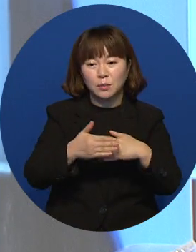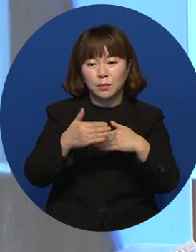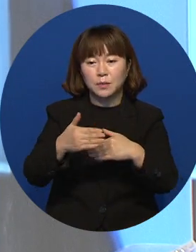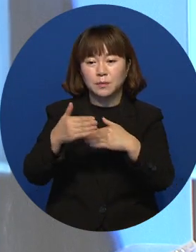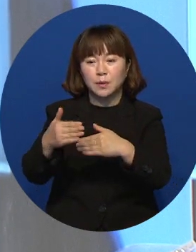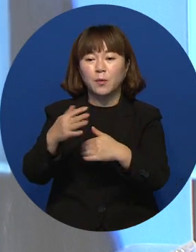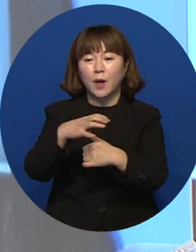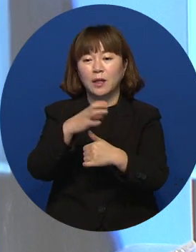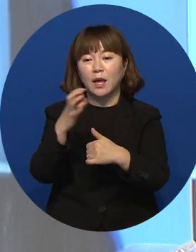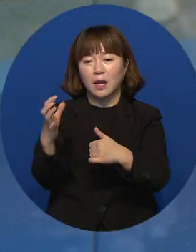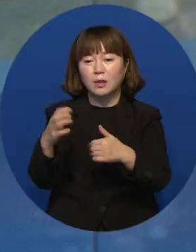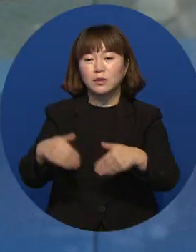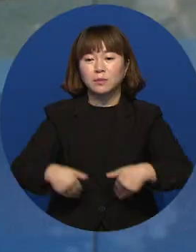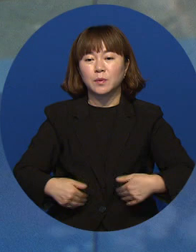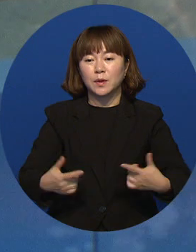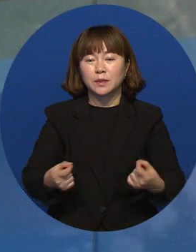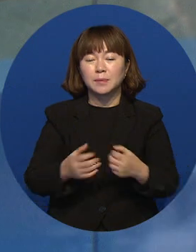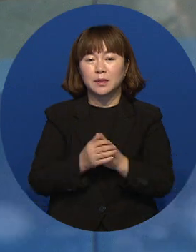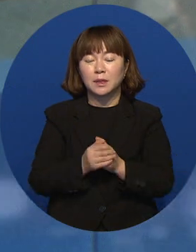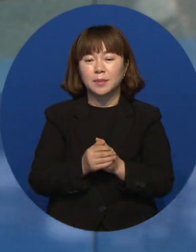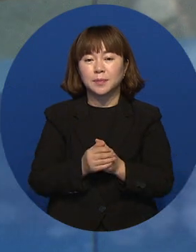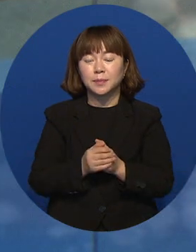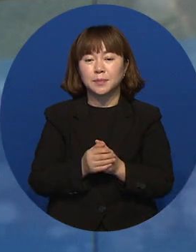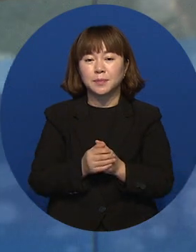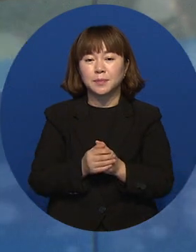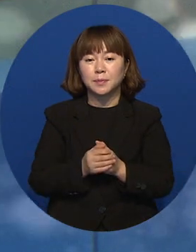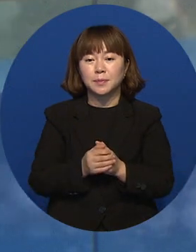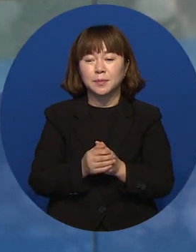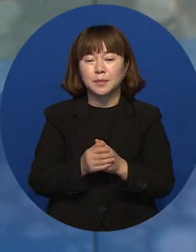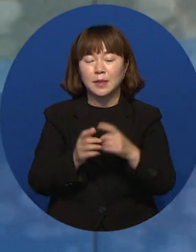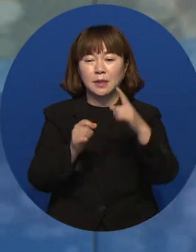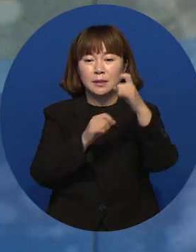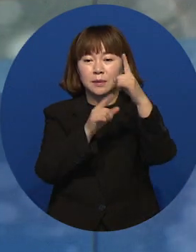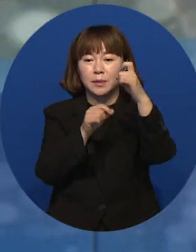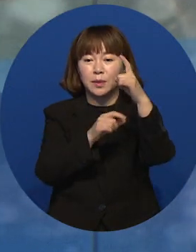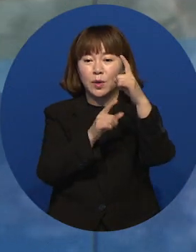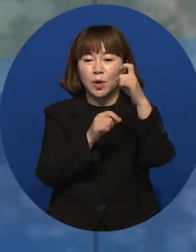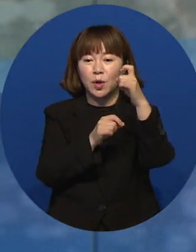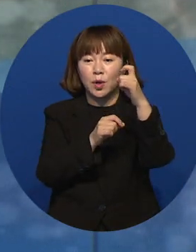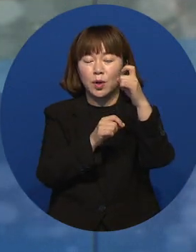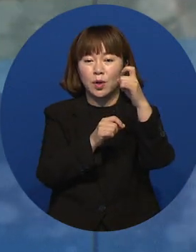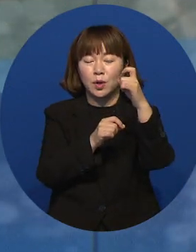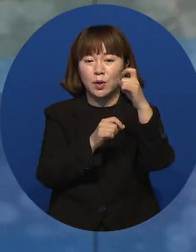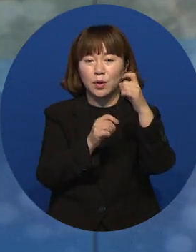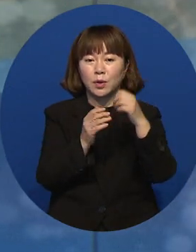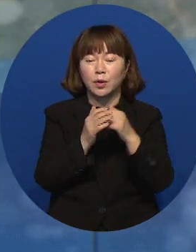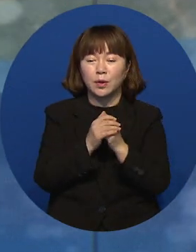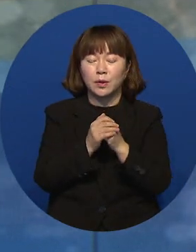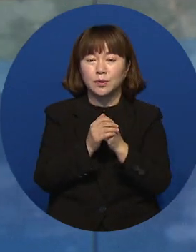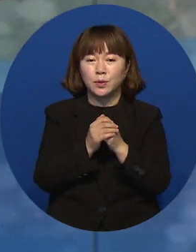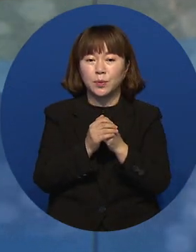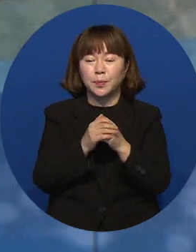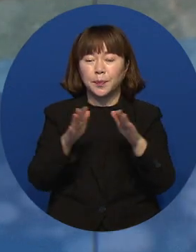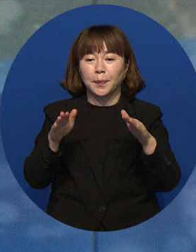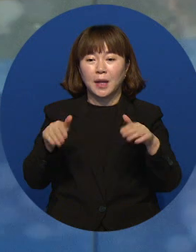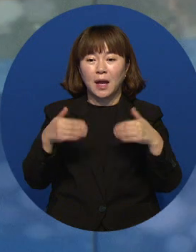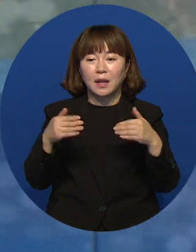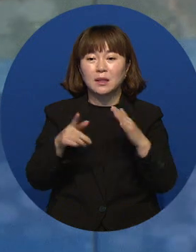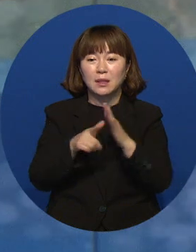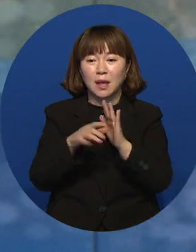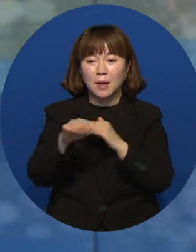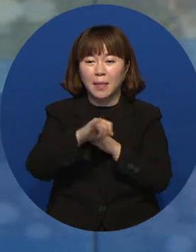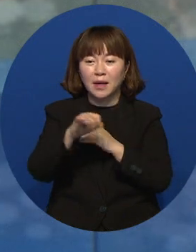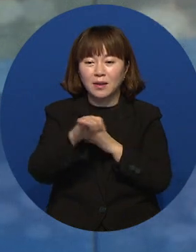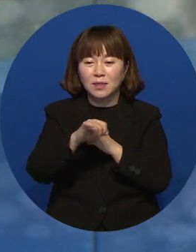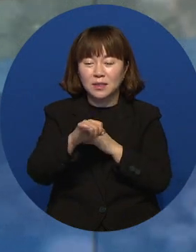판단합니다 예 또 시기적으로 11월 좀 늦가을 께 접어들면 조금 바이러스 활동이 분 하다고 일반적으로 알려져 있지만